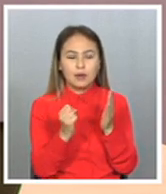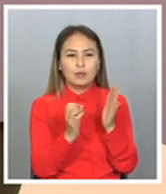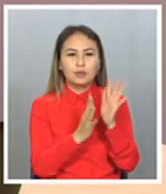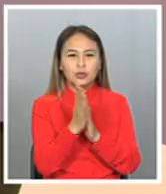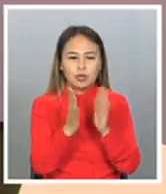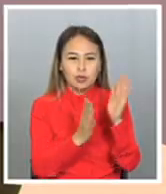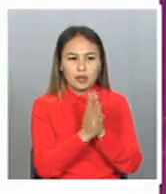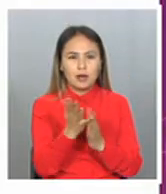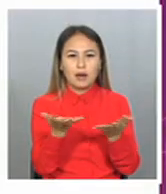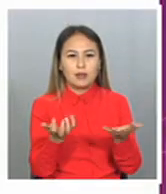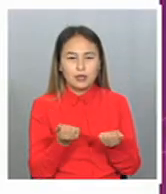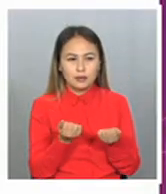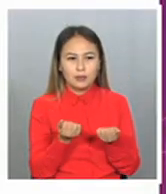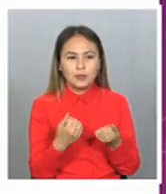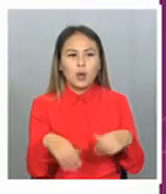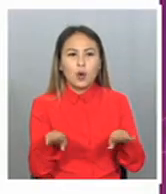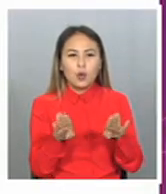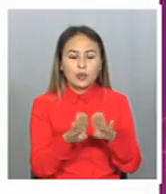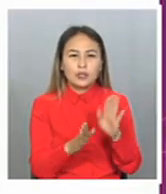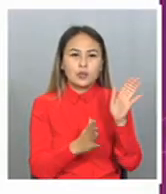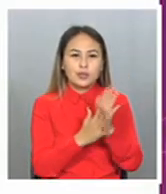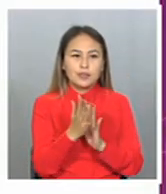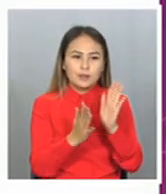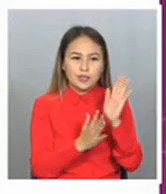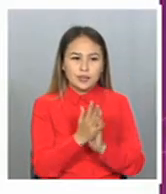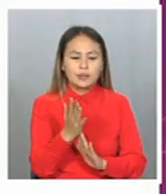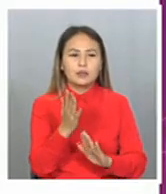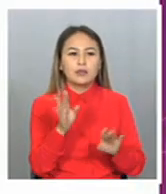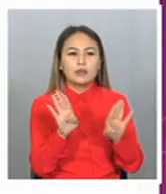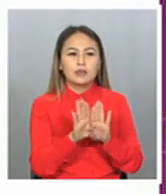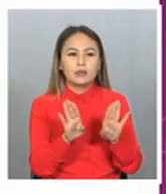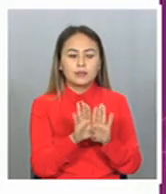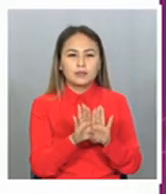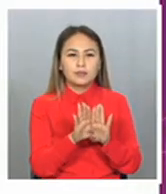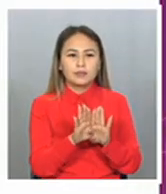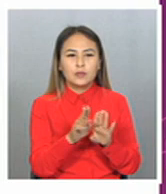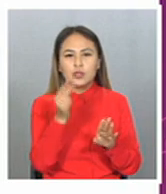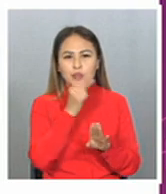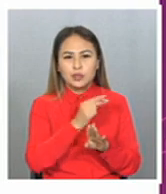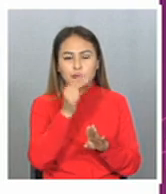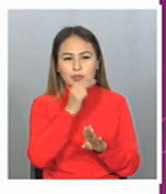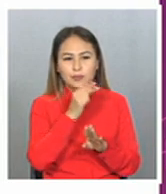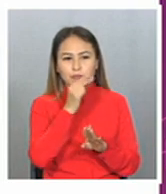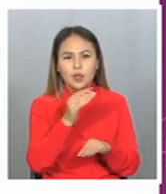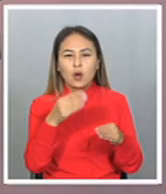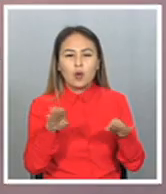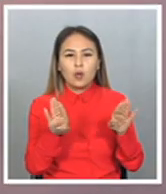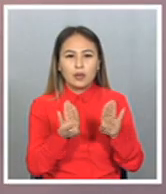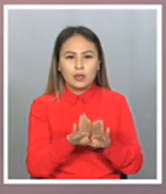бұталар алады. Бұл өсімдіктерді өсімдік қоректілер жейді.